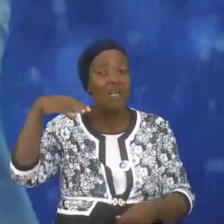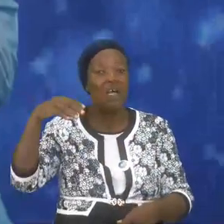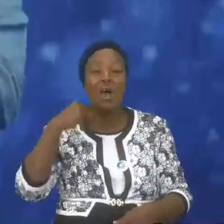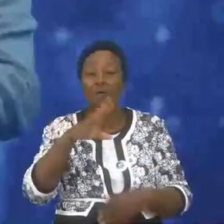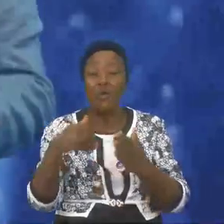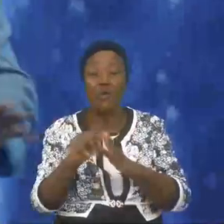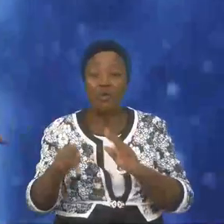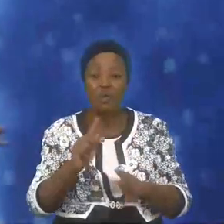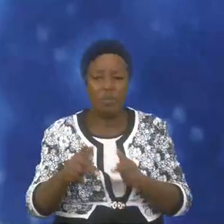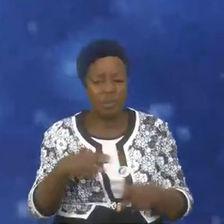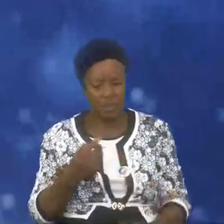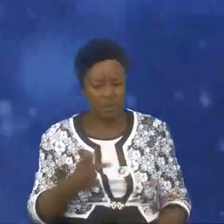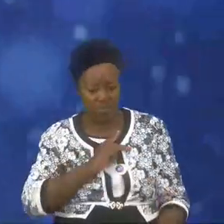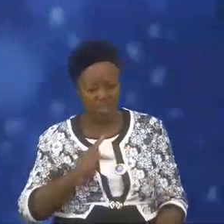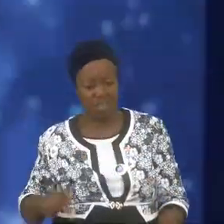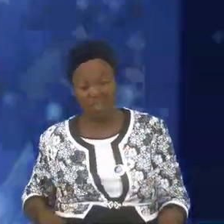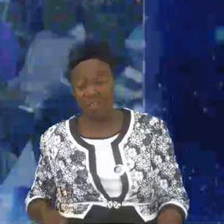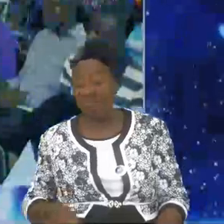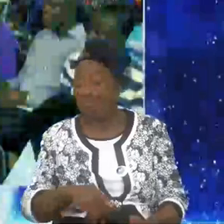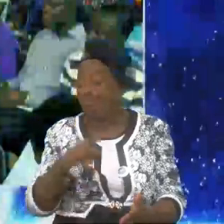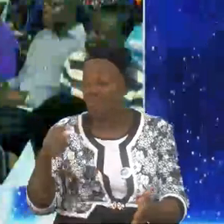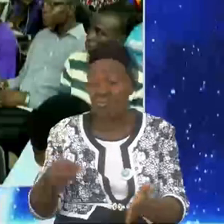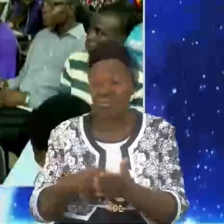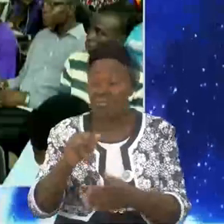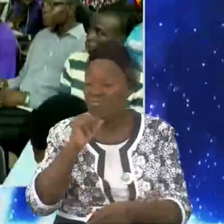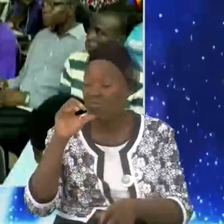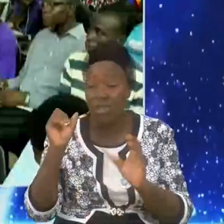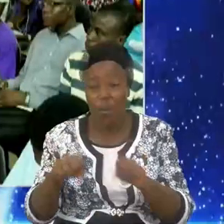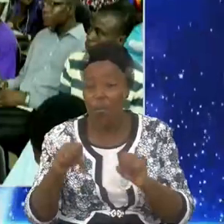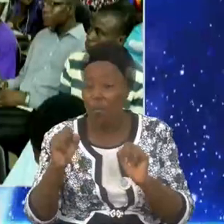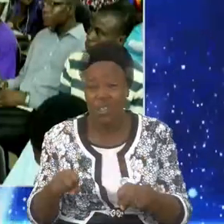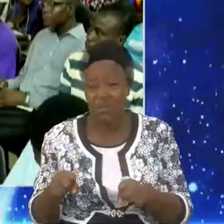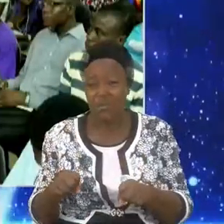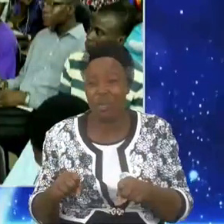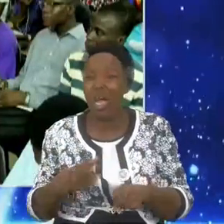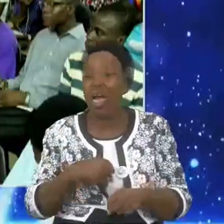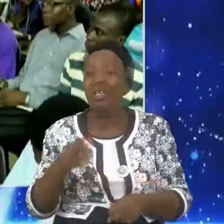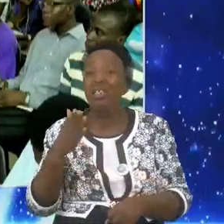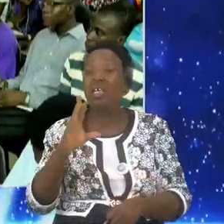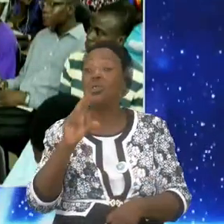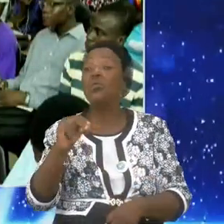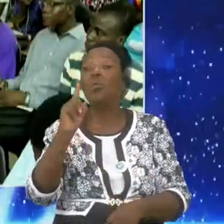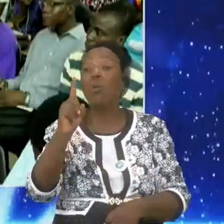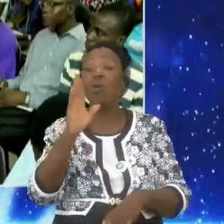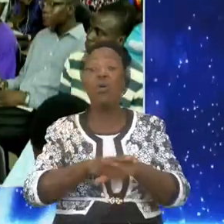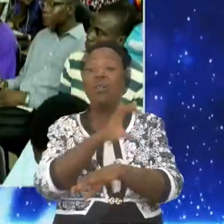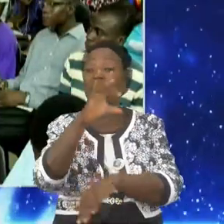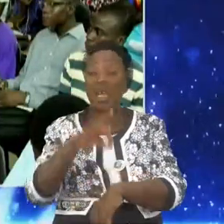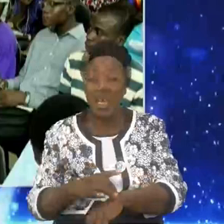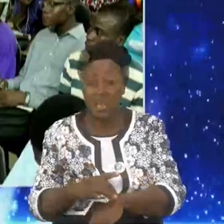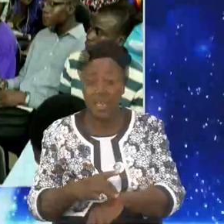voyants et des rois, ça c'est impossible. Et il n'y a aucun roi sur la